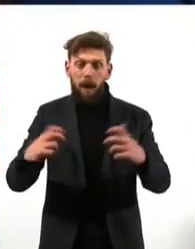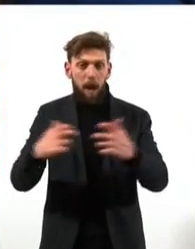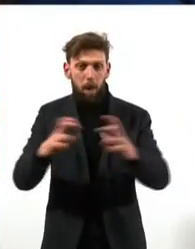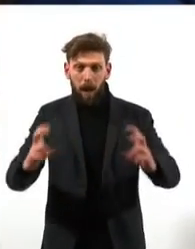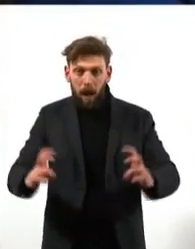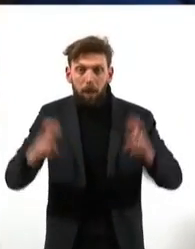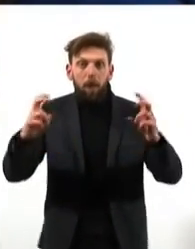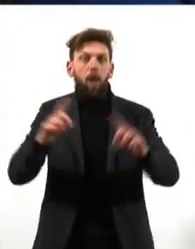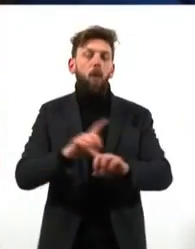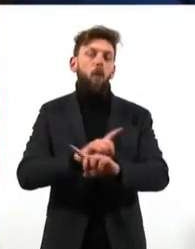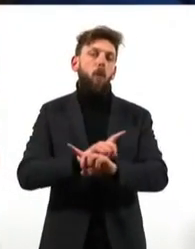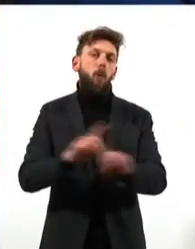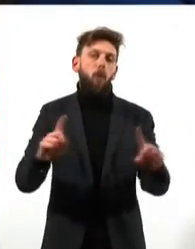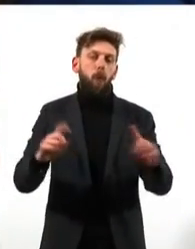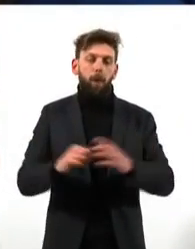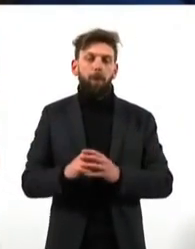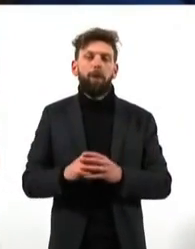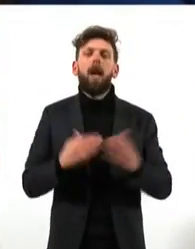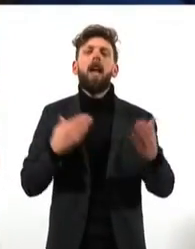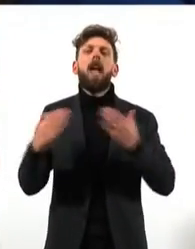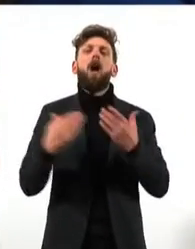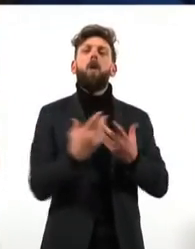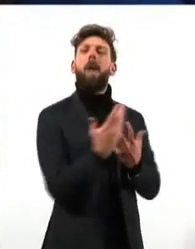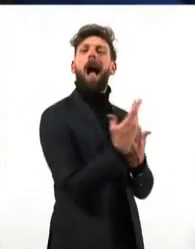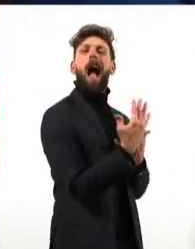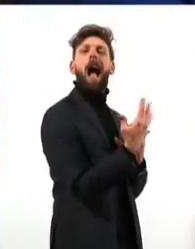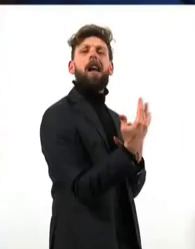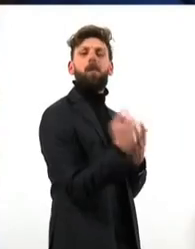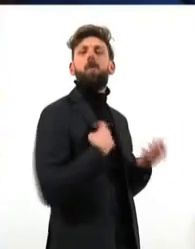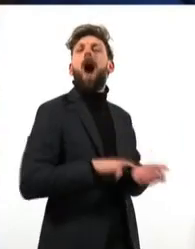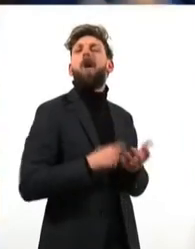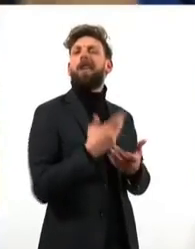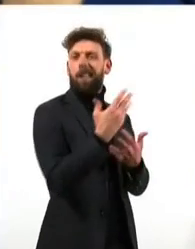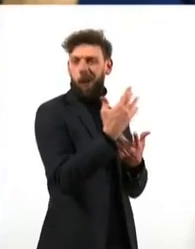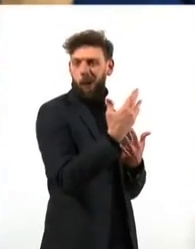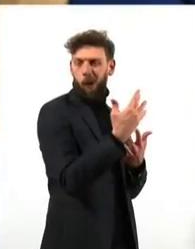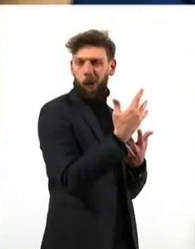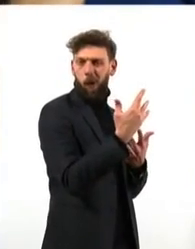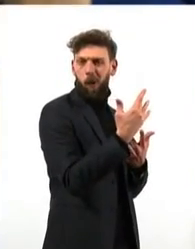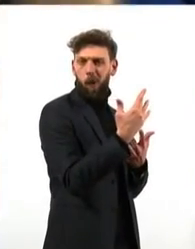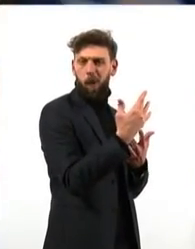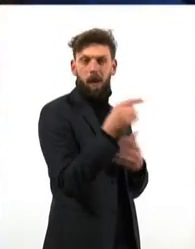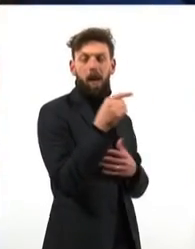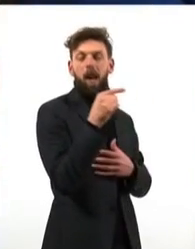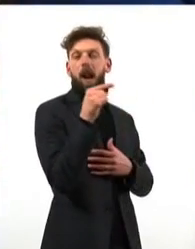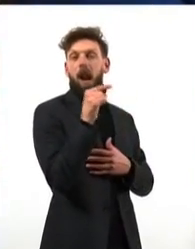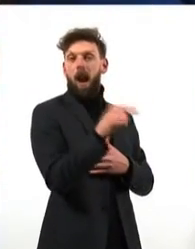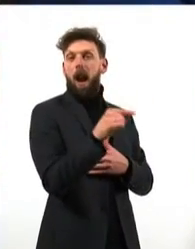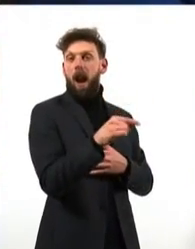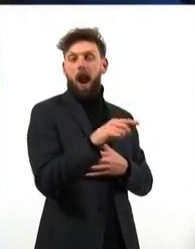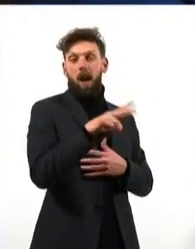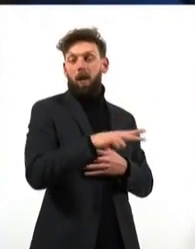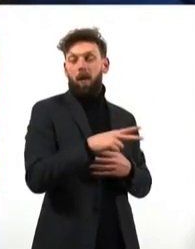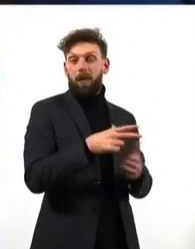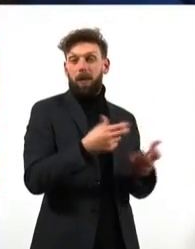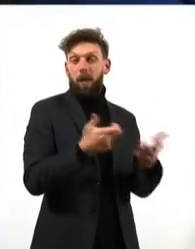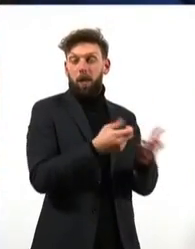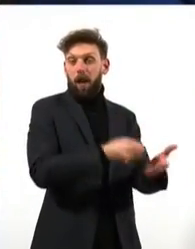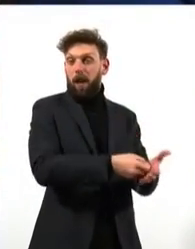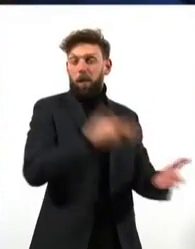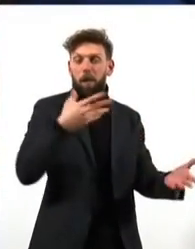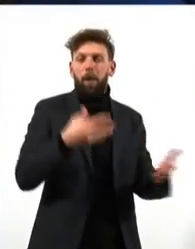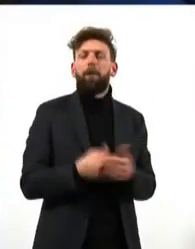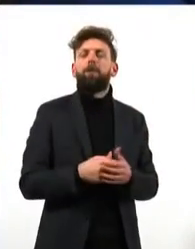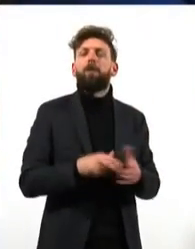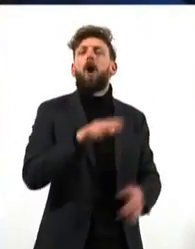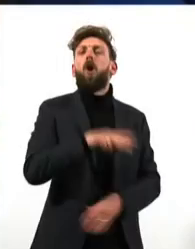Et franchement, comparé à la Martinique d'où je viens, les loyers sont exorbitants. Un logement de 9 mètres carrés à peu